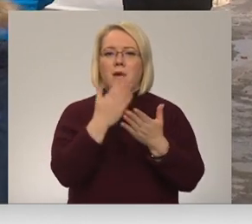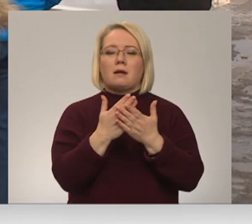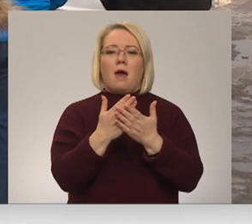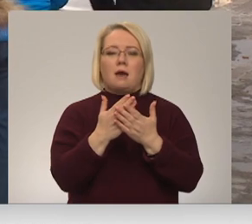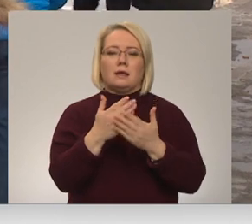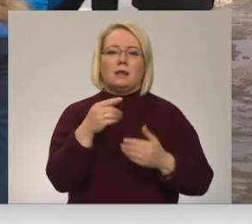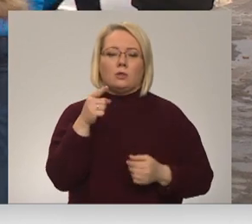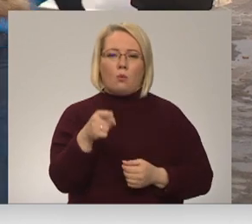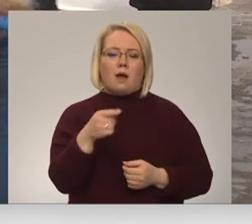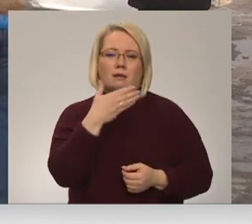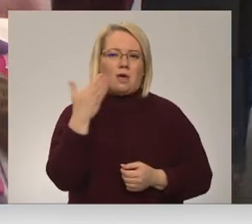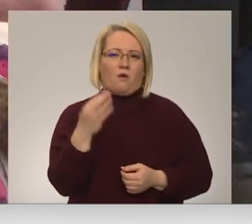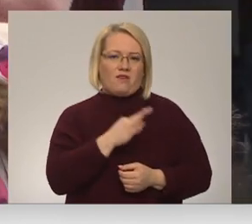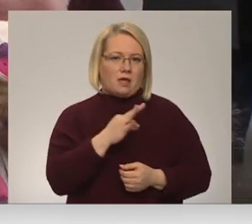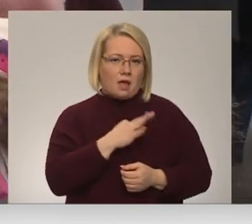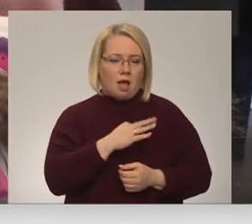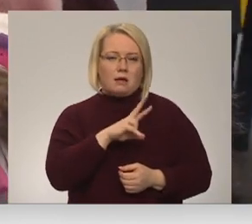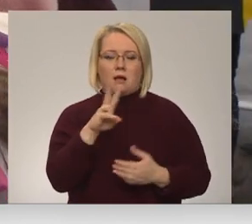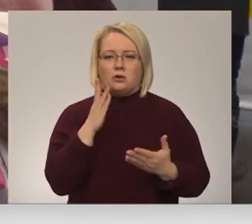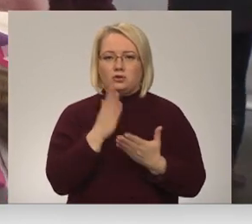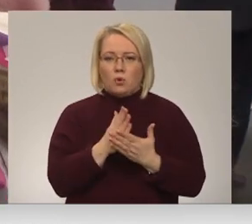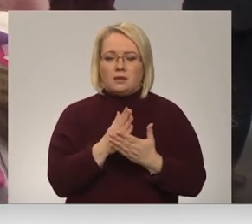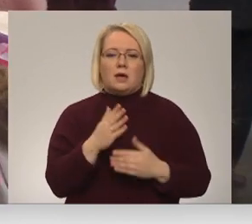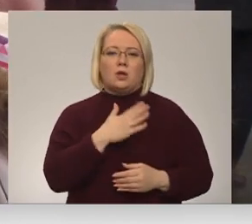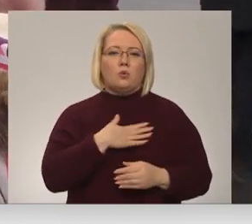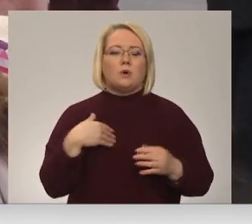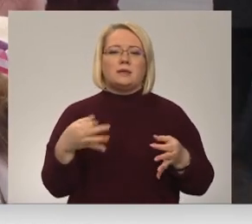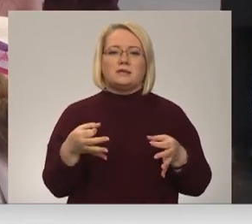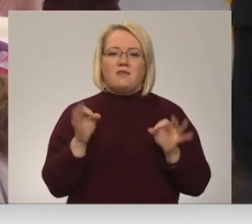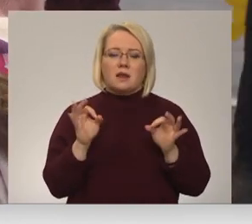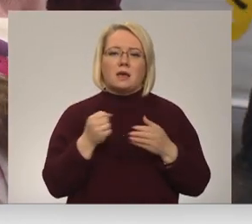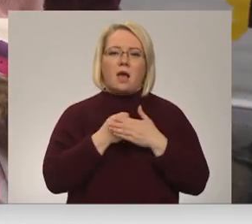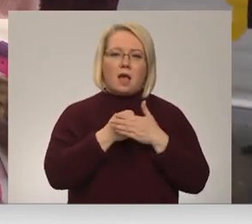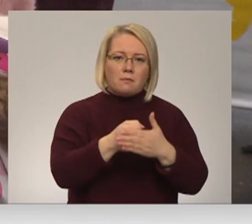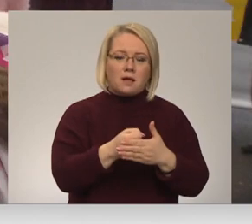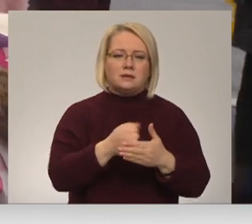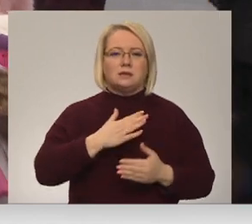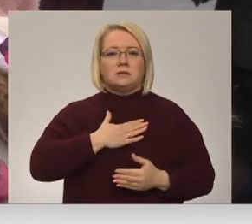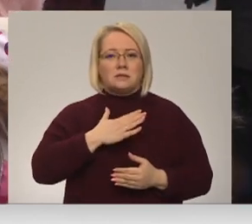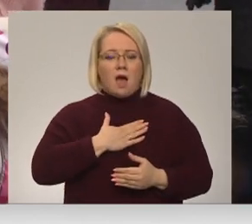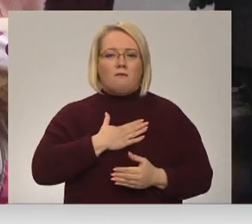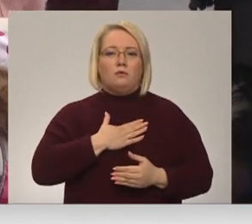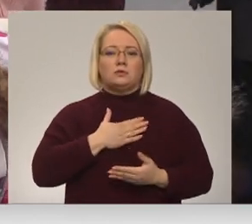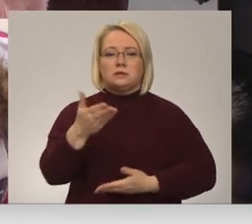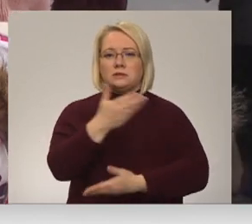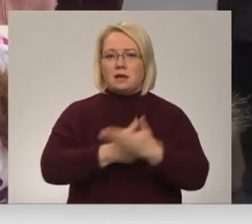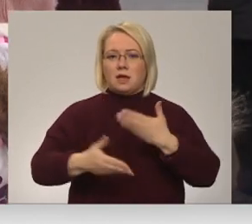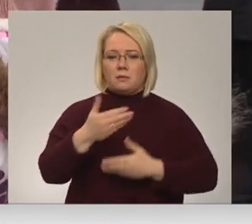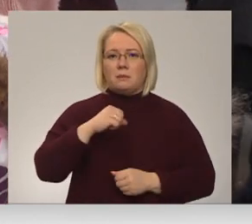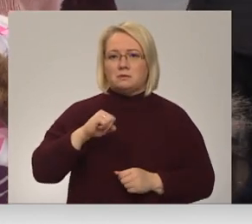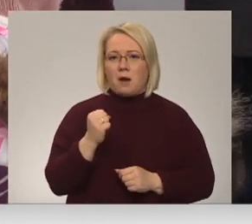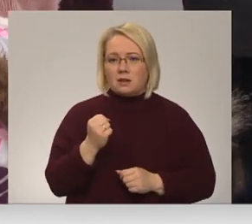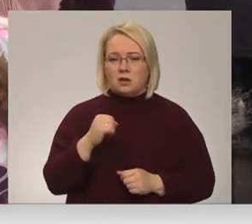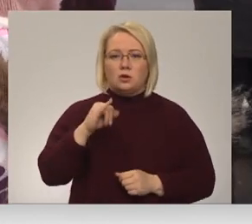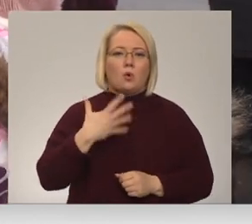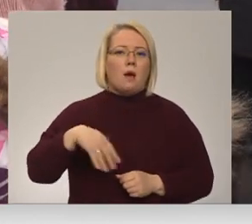nav vienalga, kas notiek. Manuprāt, ir ļoti svarīgi atbalstīt savus, tā teikt, sadarbības partnerus,